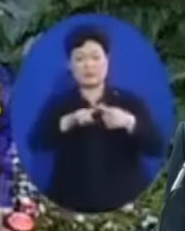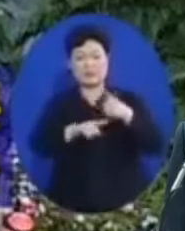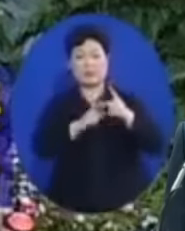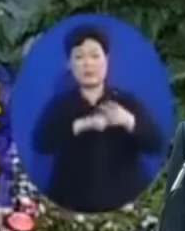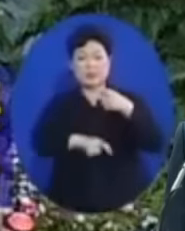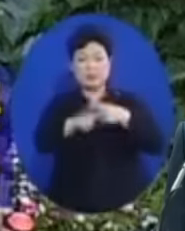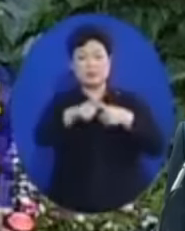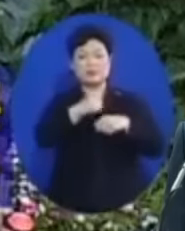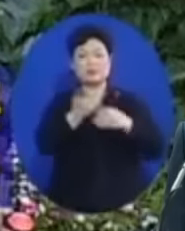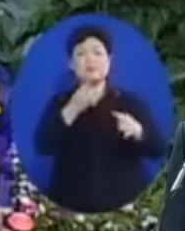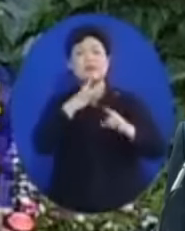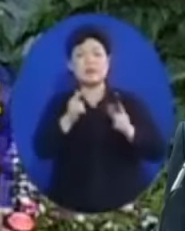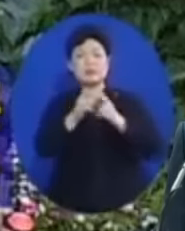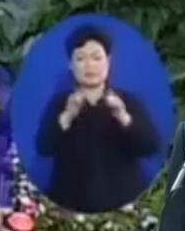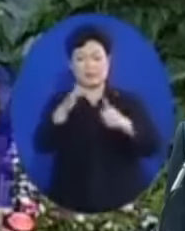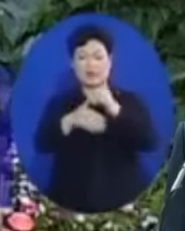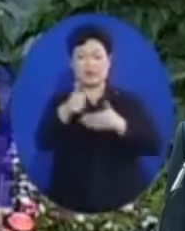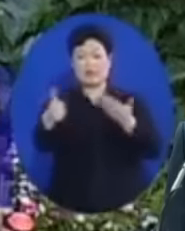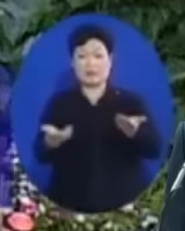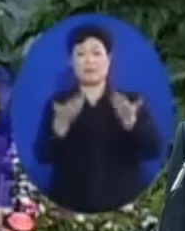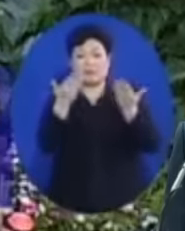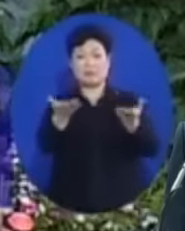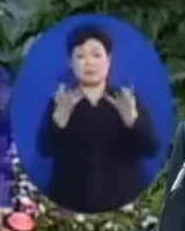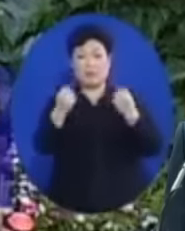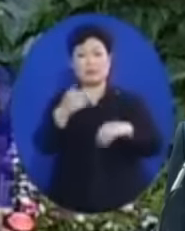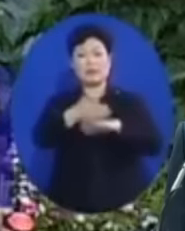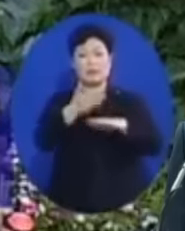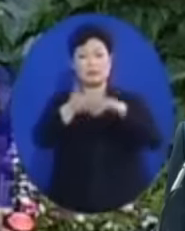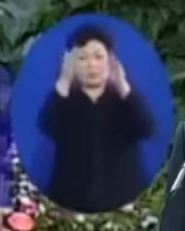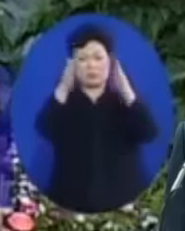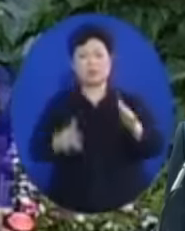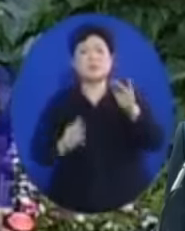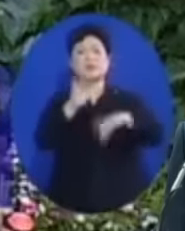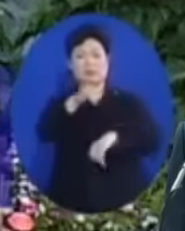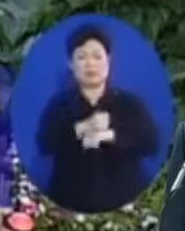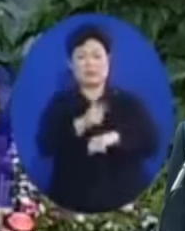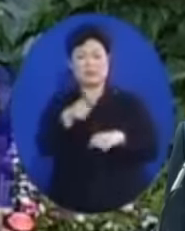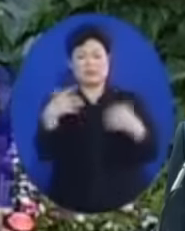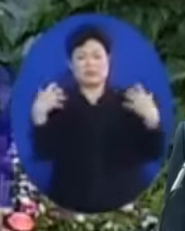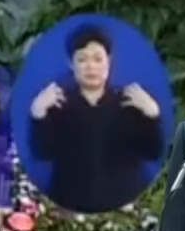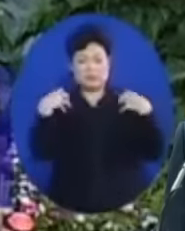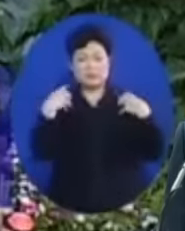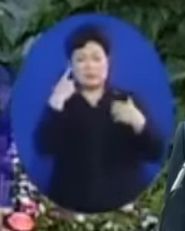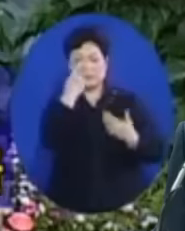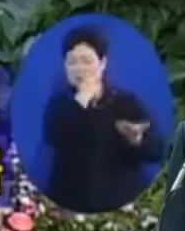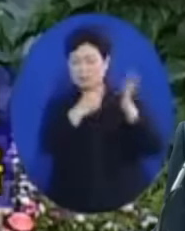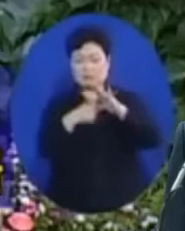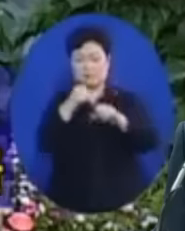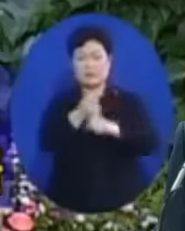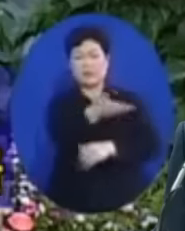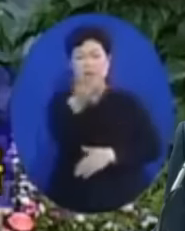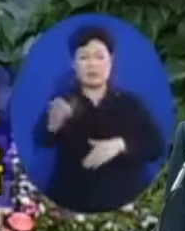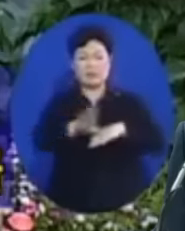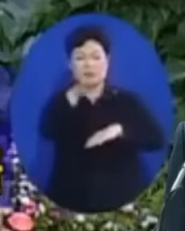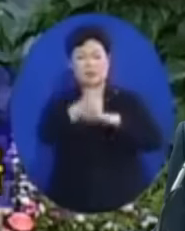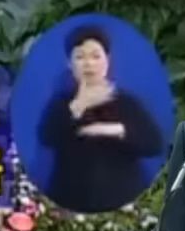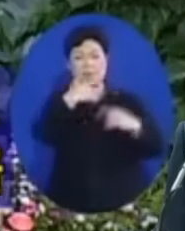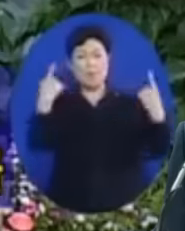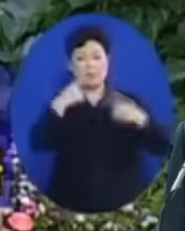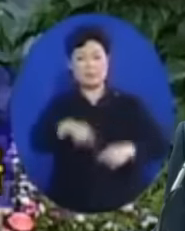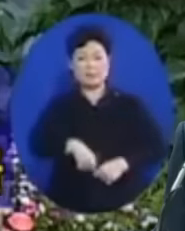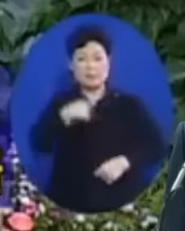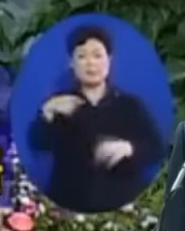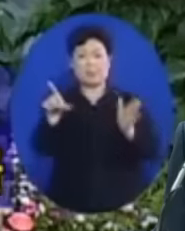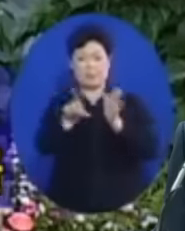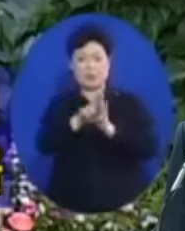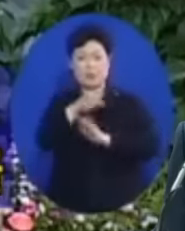뿐만 아니라 사람들이 하나님께 드리는 많은 감사로 말미암아 넘치느니라. 이 직무로 증거를 삼아 너희가 그리스도의 복음을